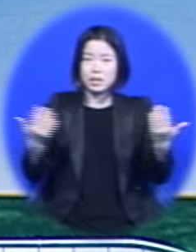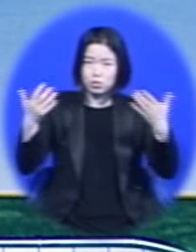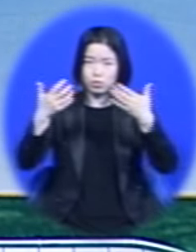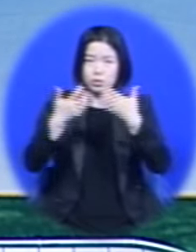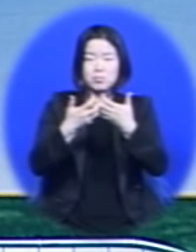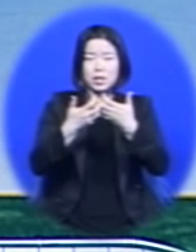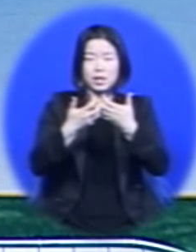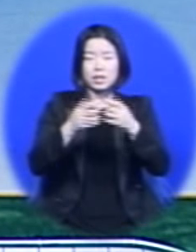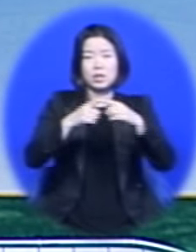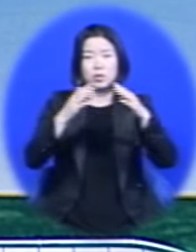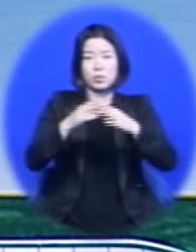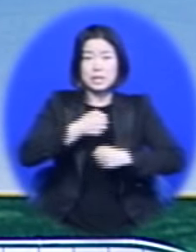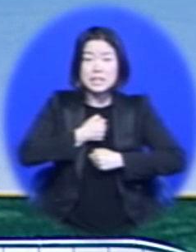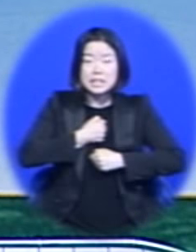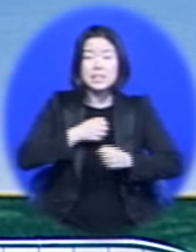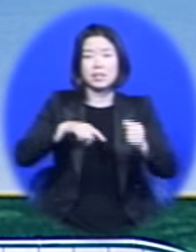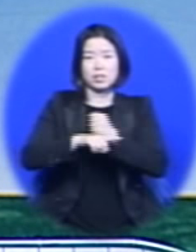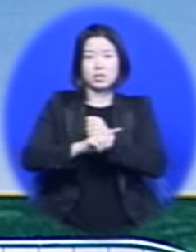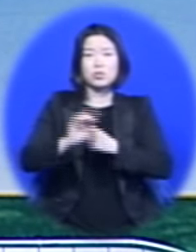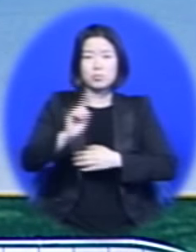교회로 지켜야 되는 이유는